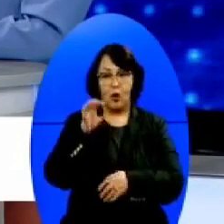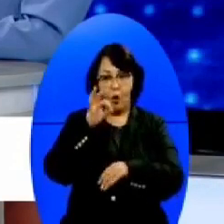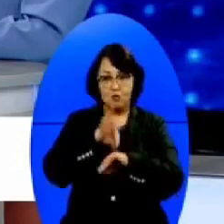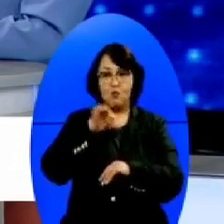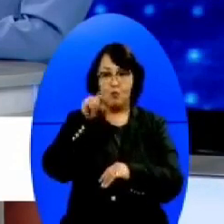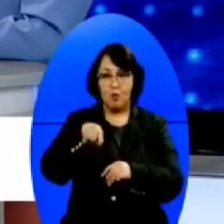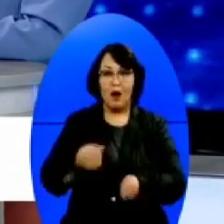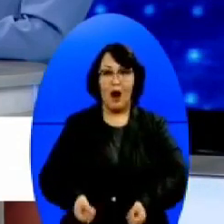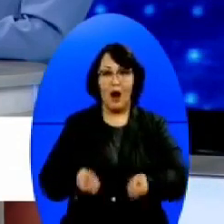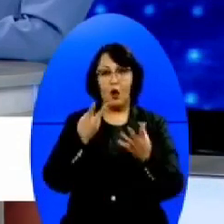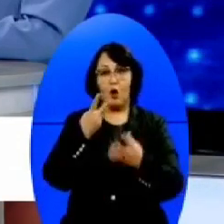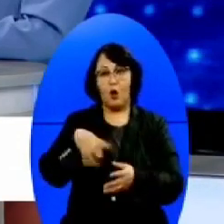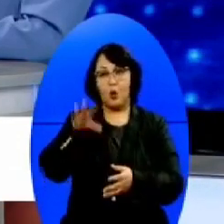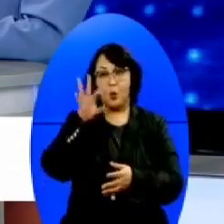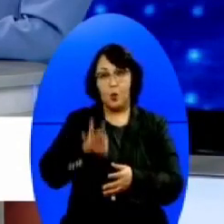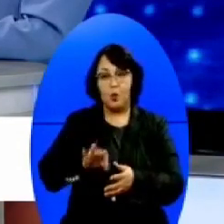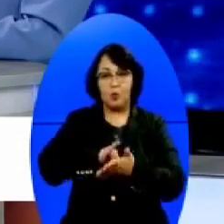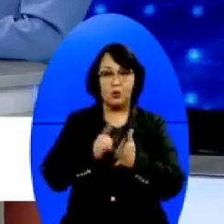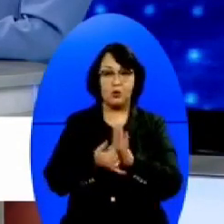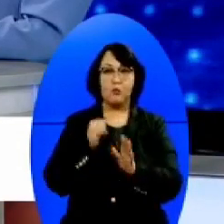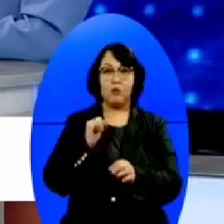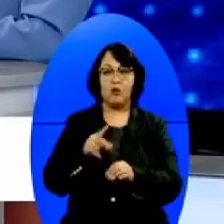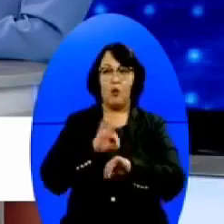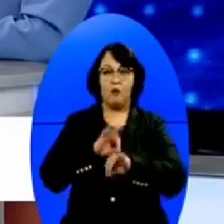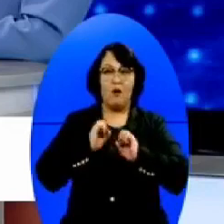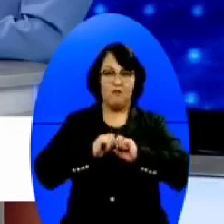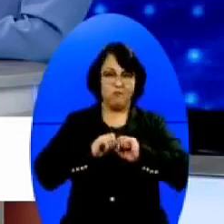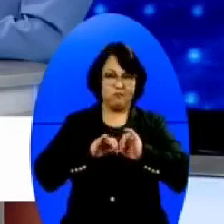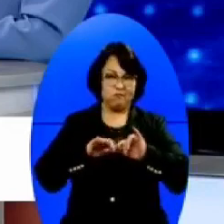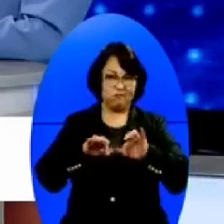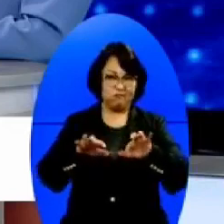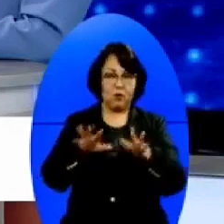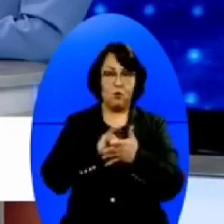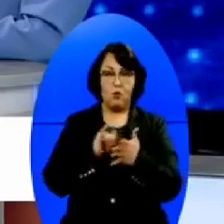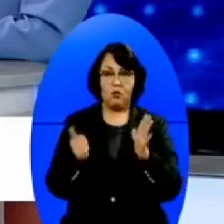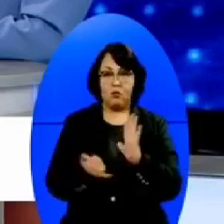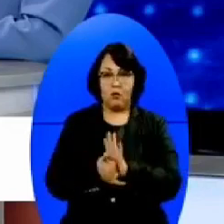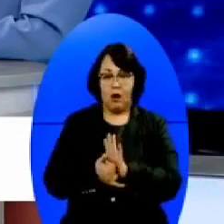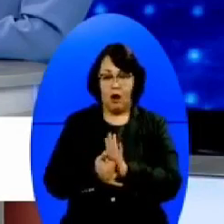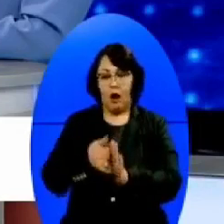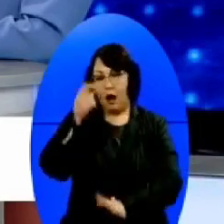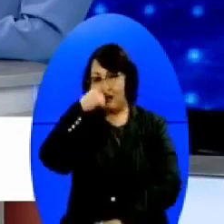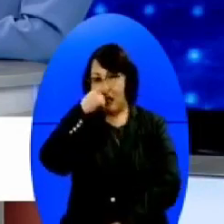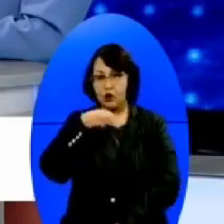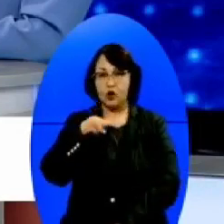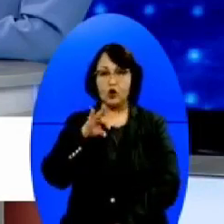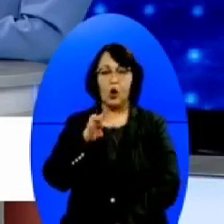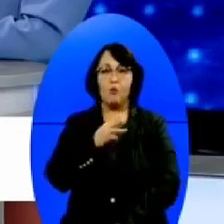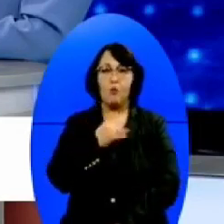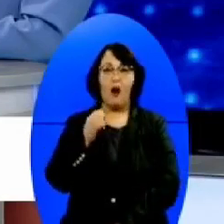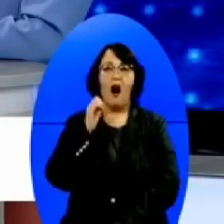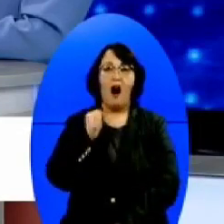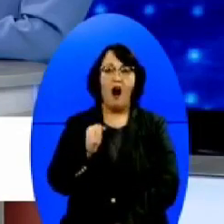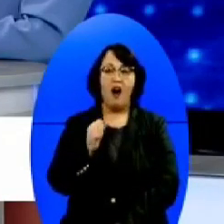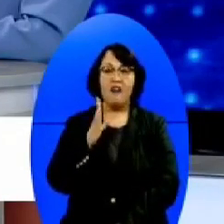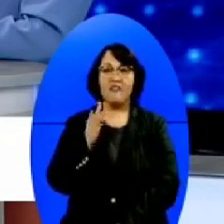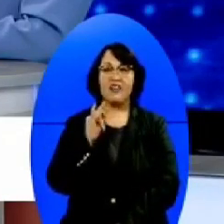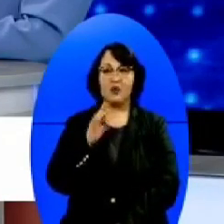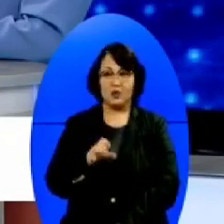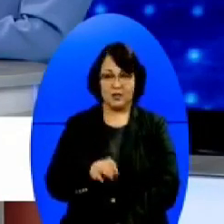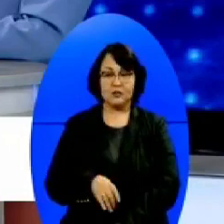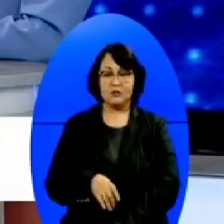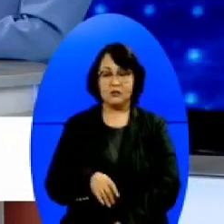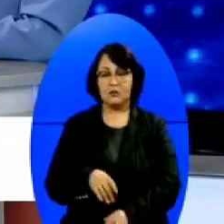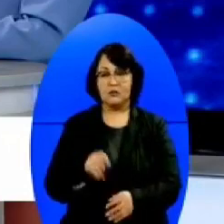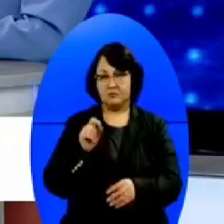хувьтай байхад бол дэгдэлт болж байна гэж үздэг байхгүй. Тэгэхээр энэ бол одоо А вирусээр үсгэгдсэн H3N2 гэсэн дэд хэвшинжээр